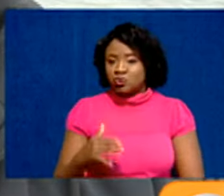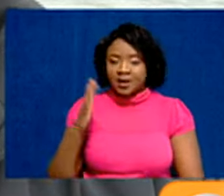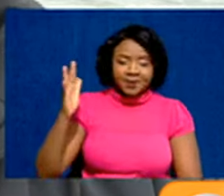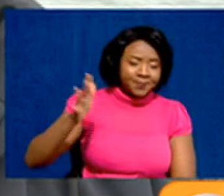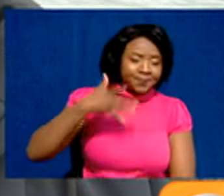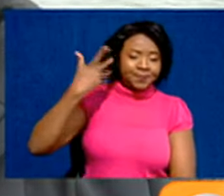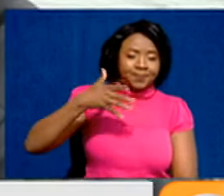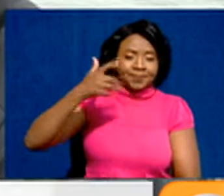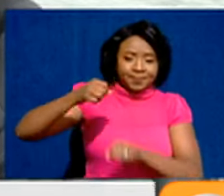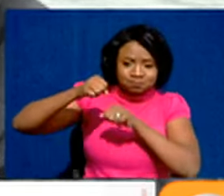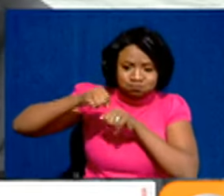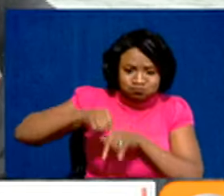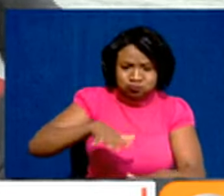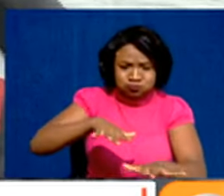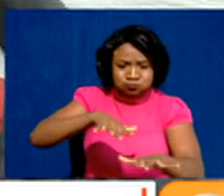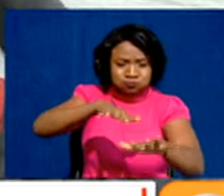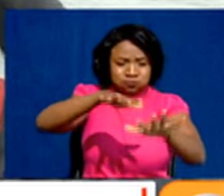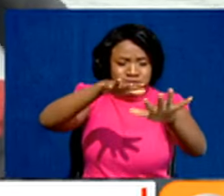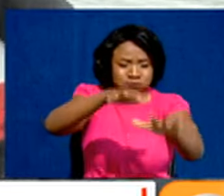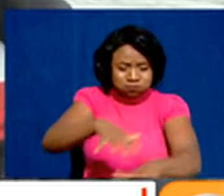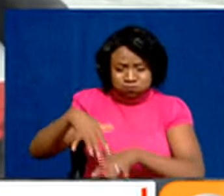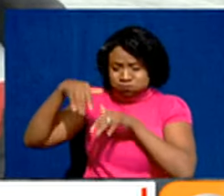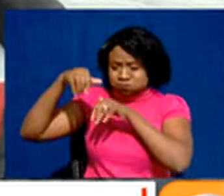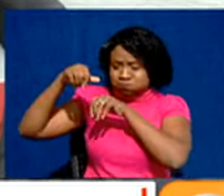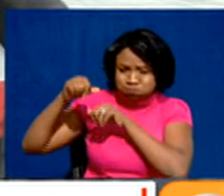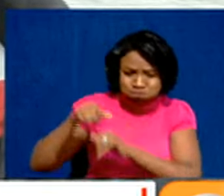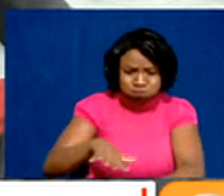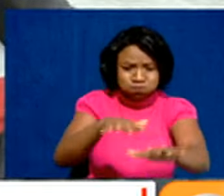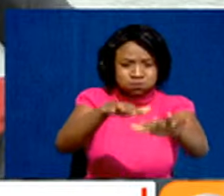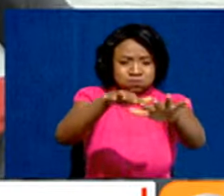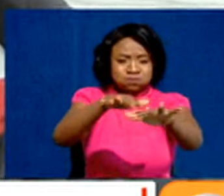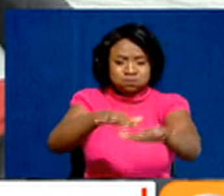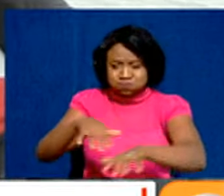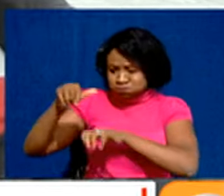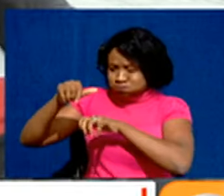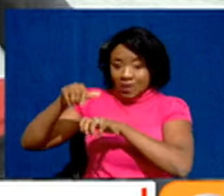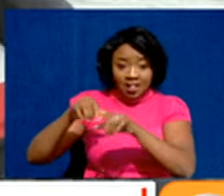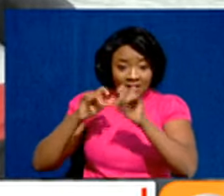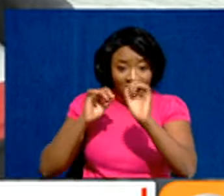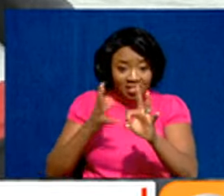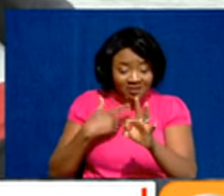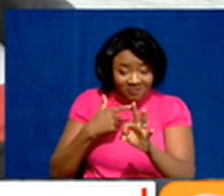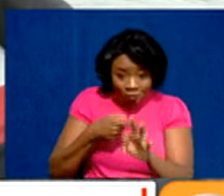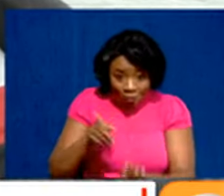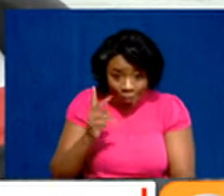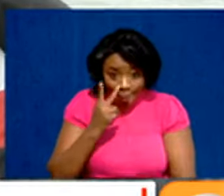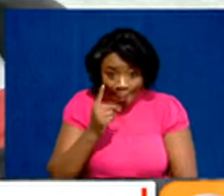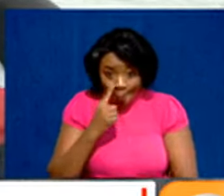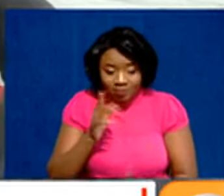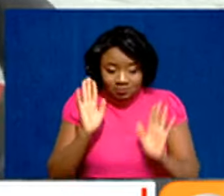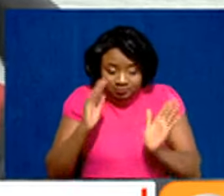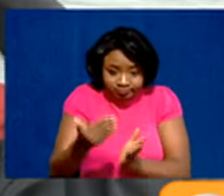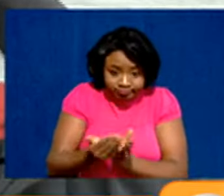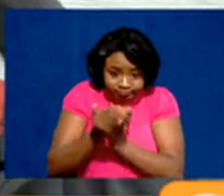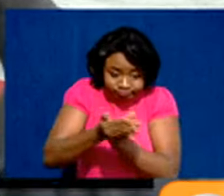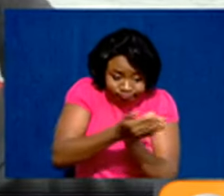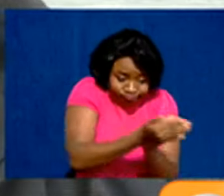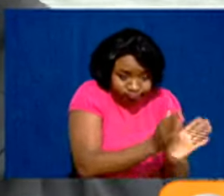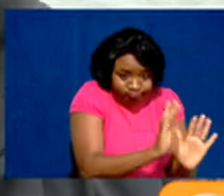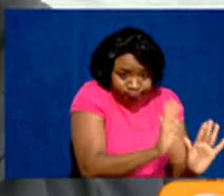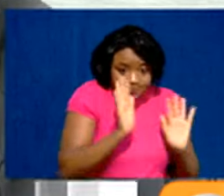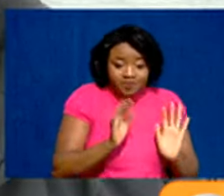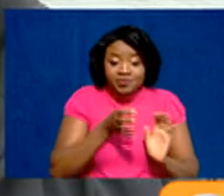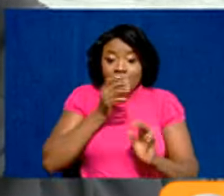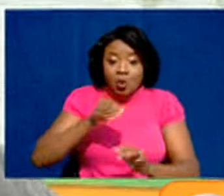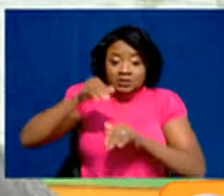sana. Ukiona saa hii wakati unaenda nyumbani, ukiona mawimbi imekuja, unaweka meli kando kidogo, alafu mpaka